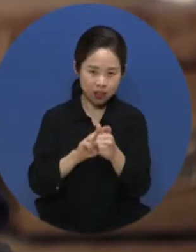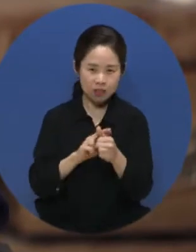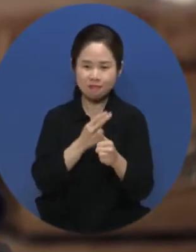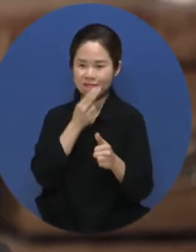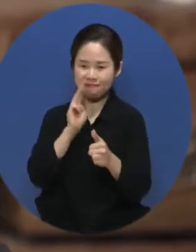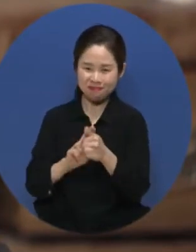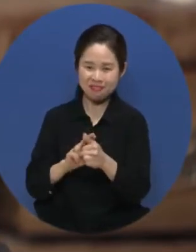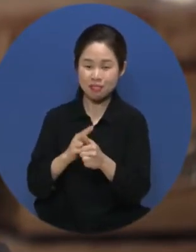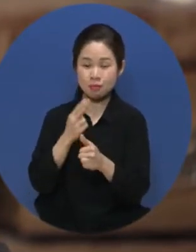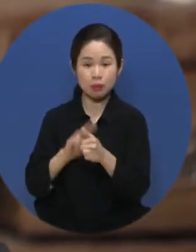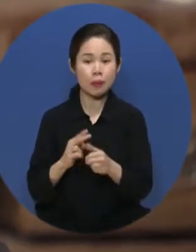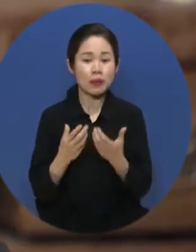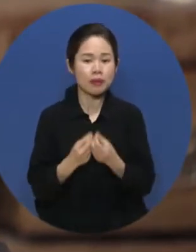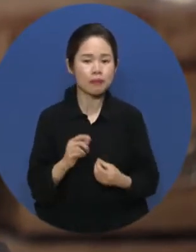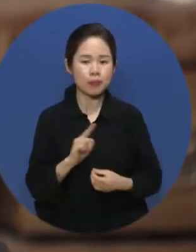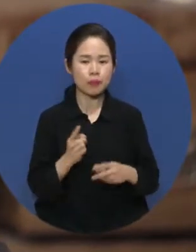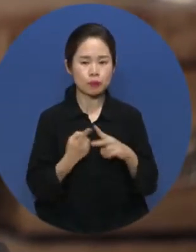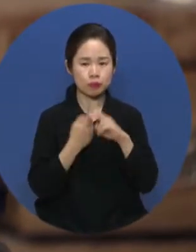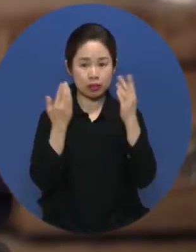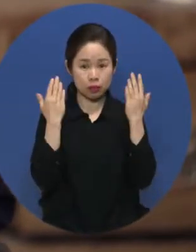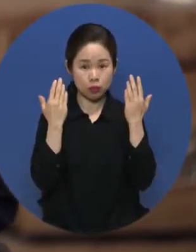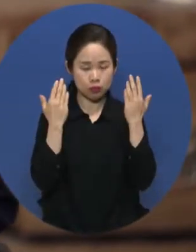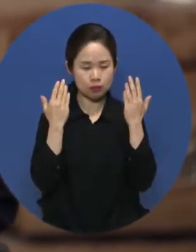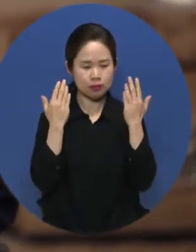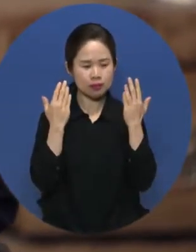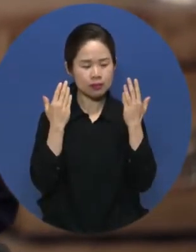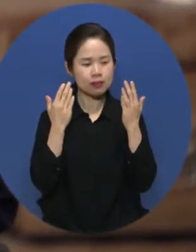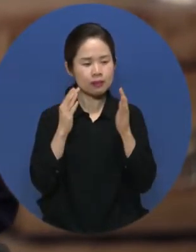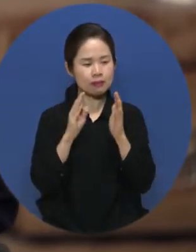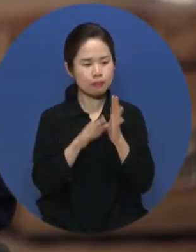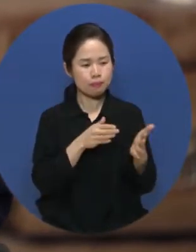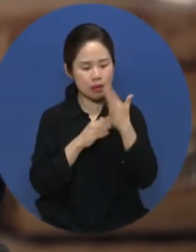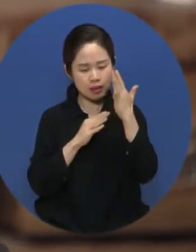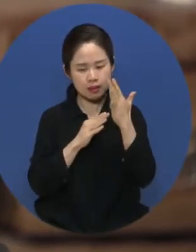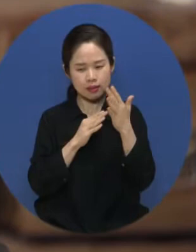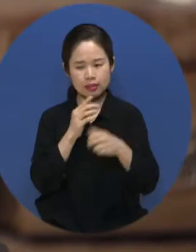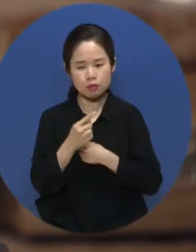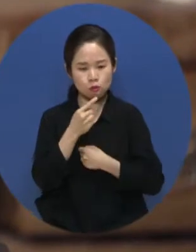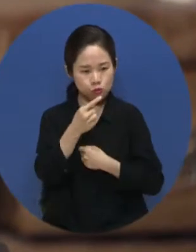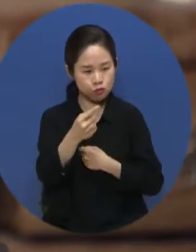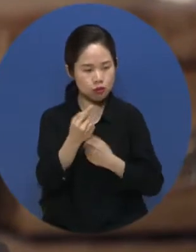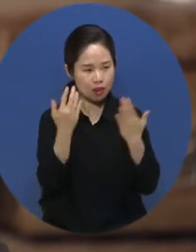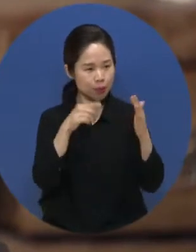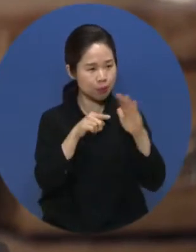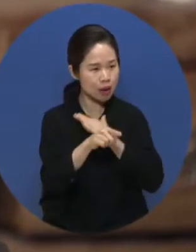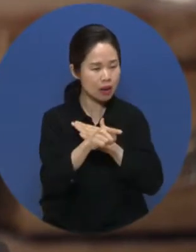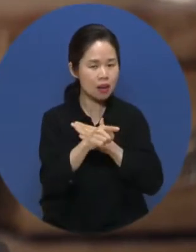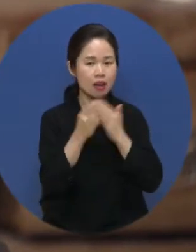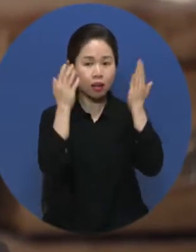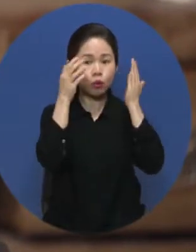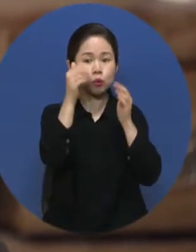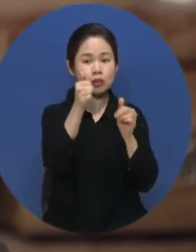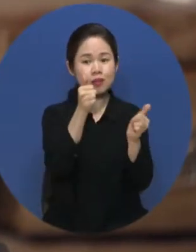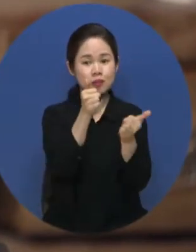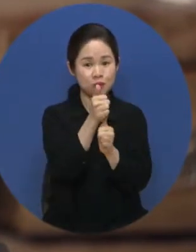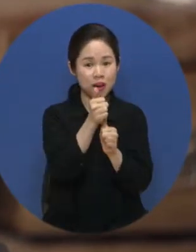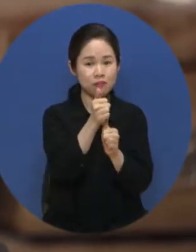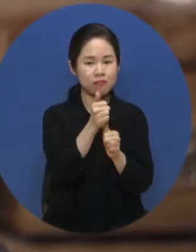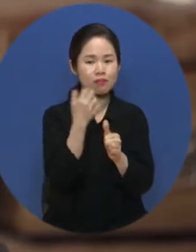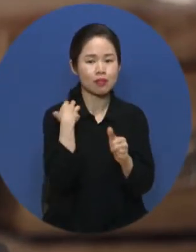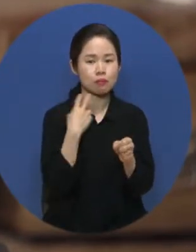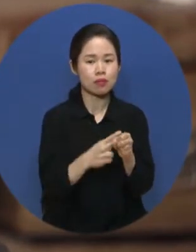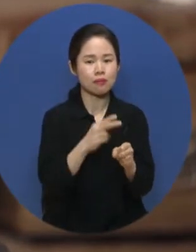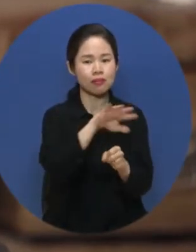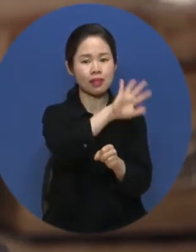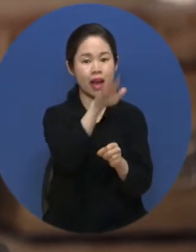도전을 해서 초등학교 때는요, 1년 뒤에 다시 학교를 찾아갔더니 세상에 교장, 교감, 담임선생님이 싹 바뀌신